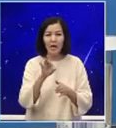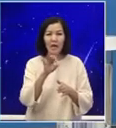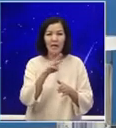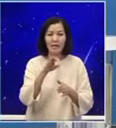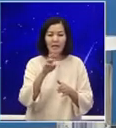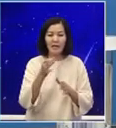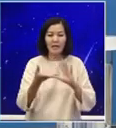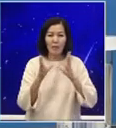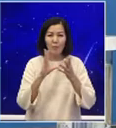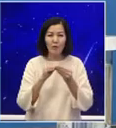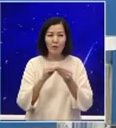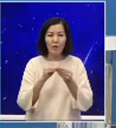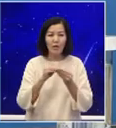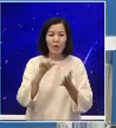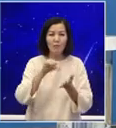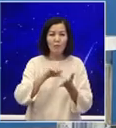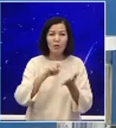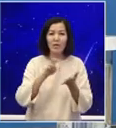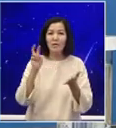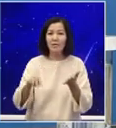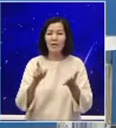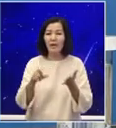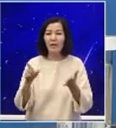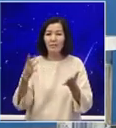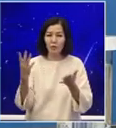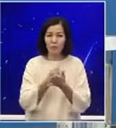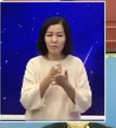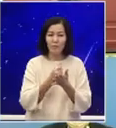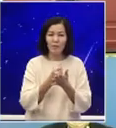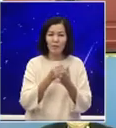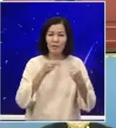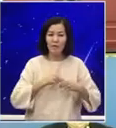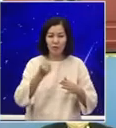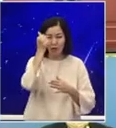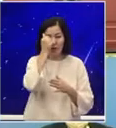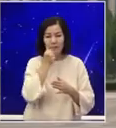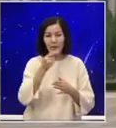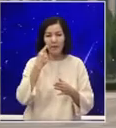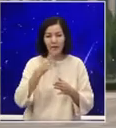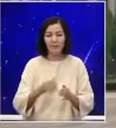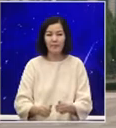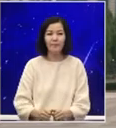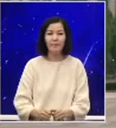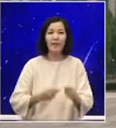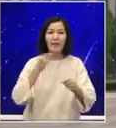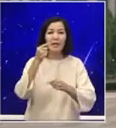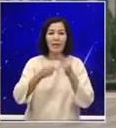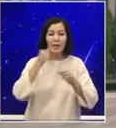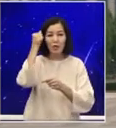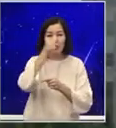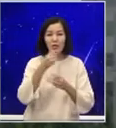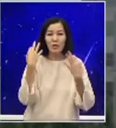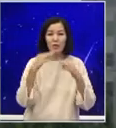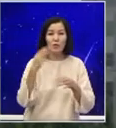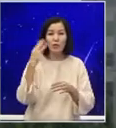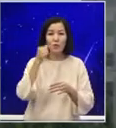бойынша мүшеліктен шыққан азаматтарға да жемісті жұмыстары үшін алғыс айтамын. Келер жыл тәуелсіздігімізге